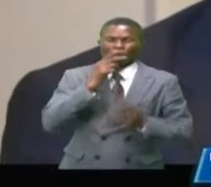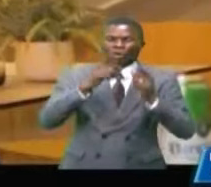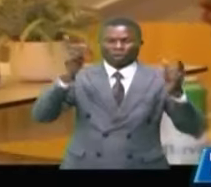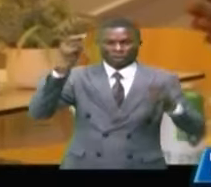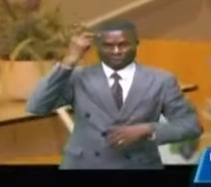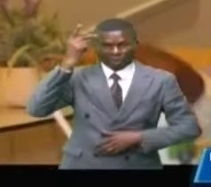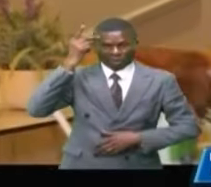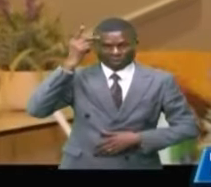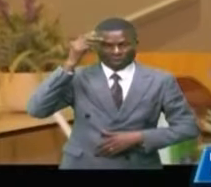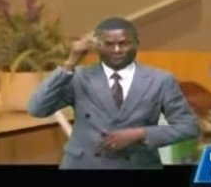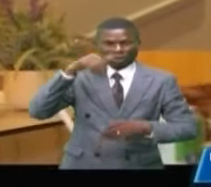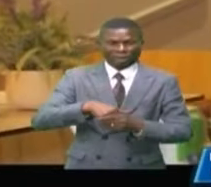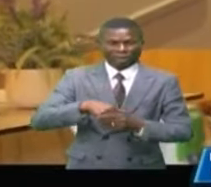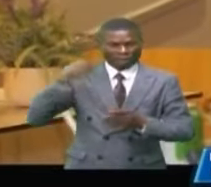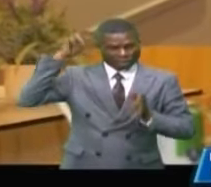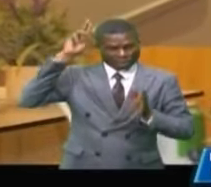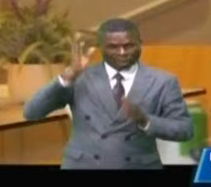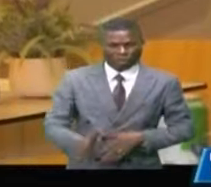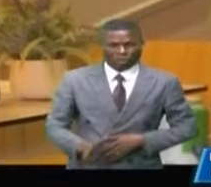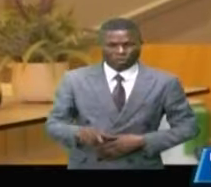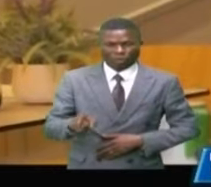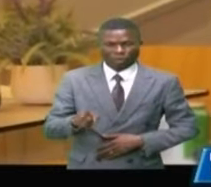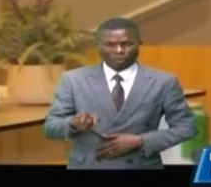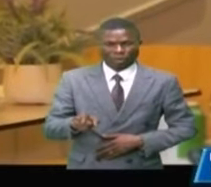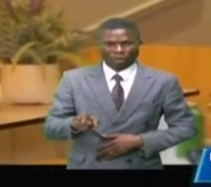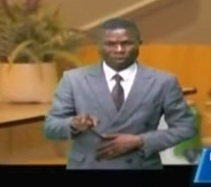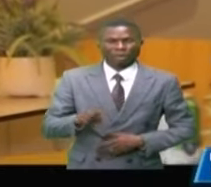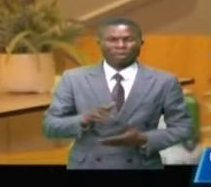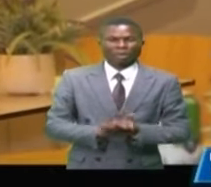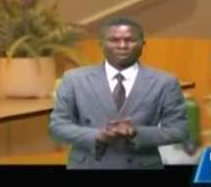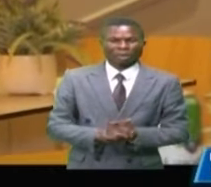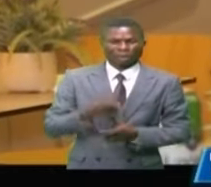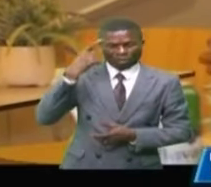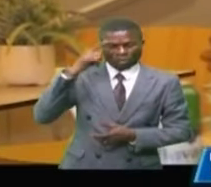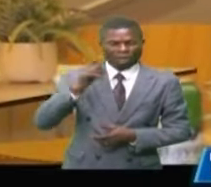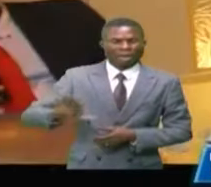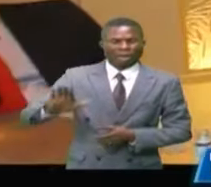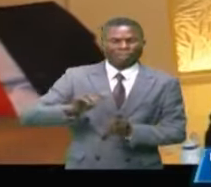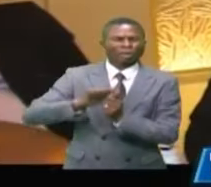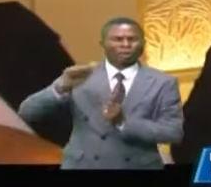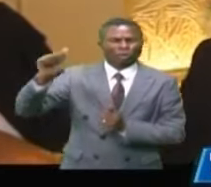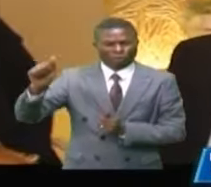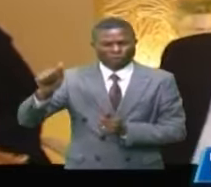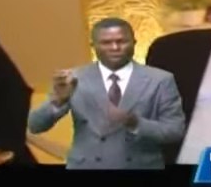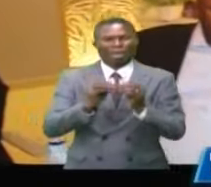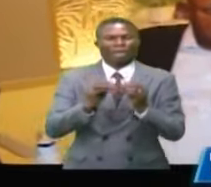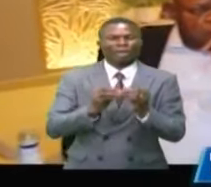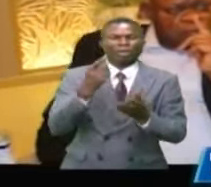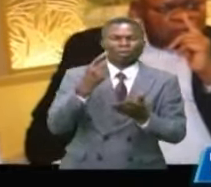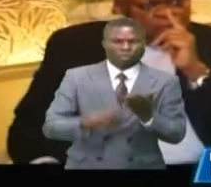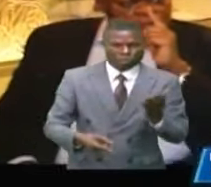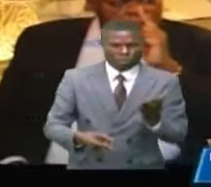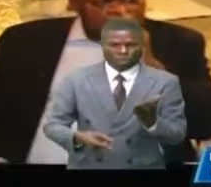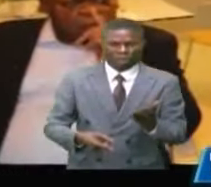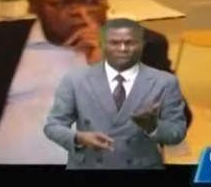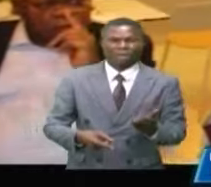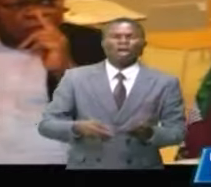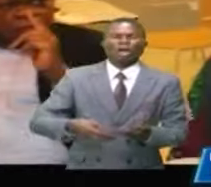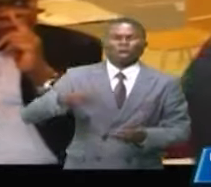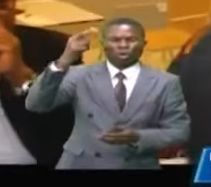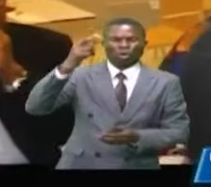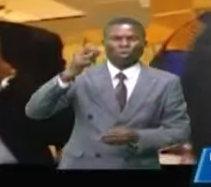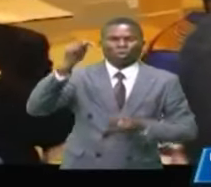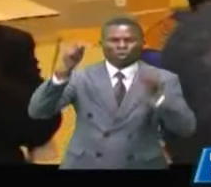Kinshasa autour du gouverneur Afan Idriss Mangala, loin de leur entité natale. La rencontre est qualifiée de haut niveau